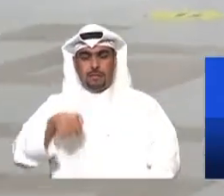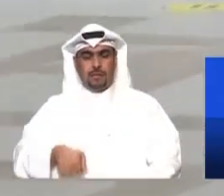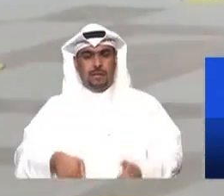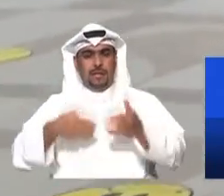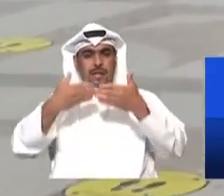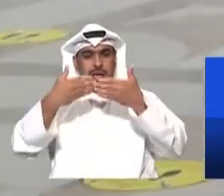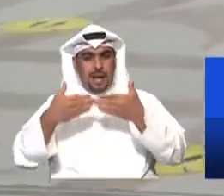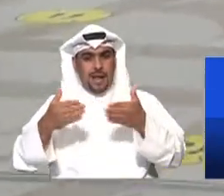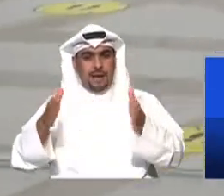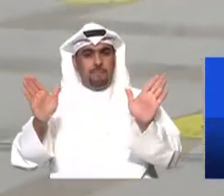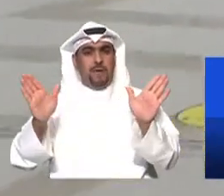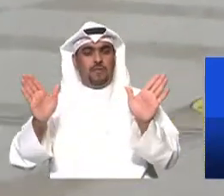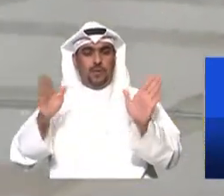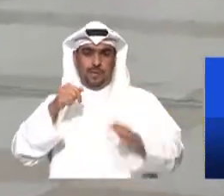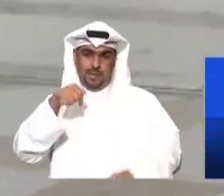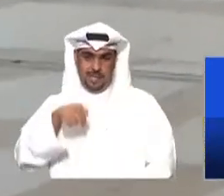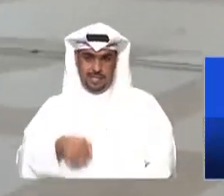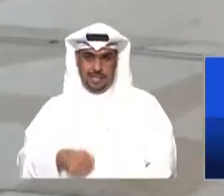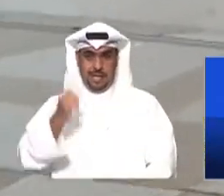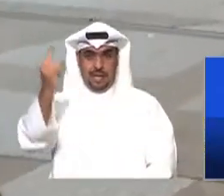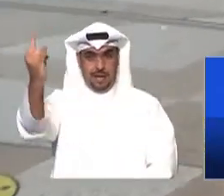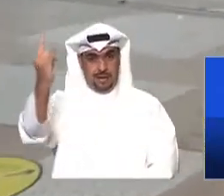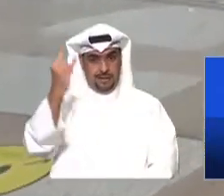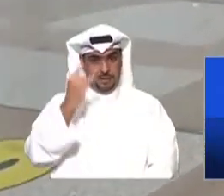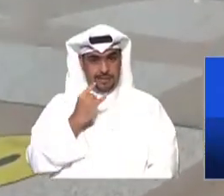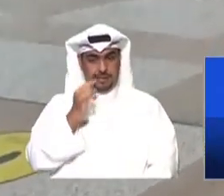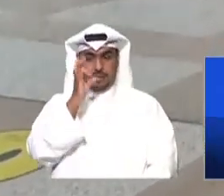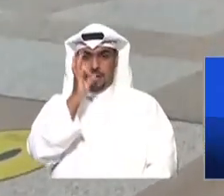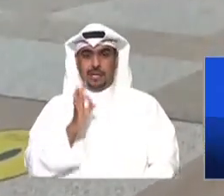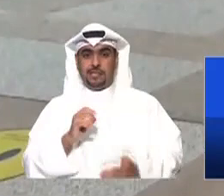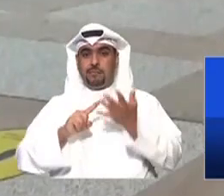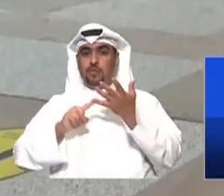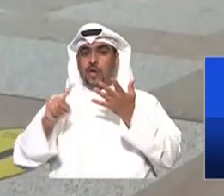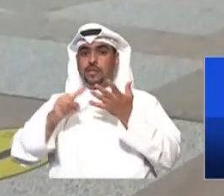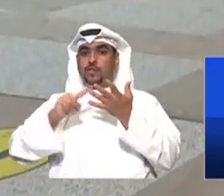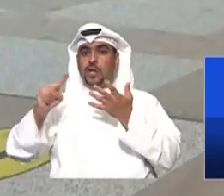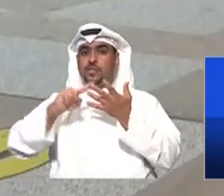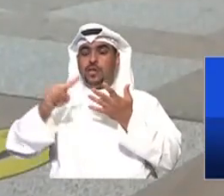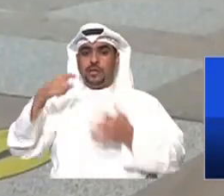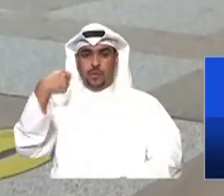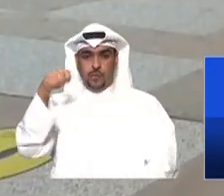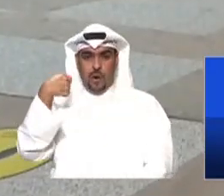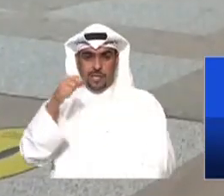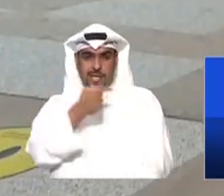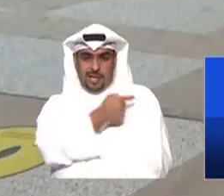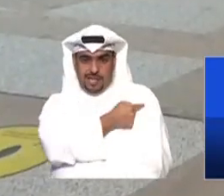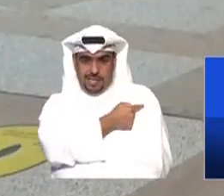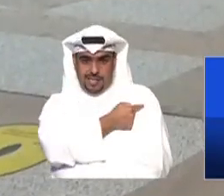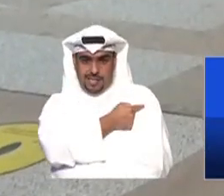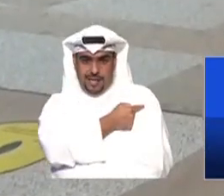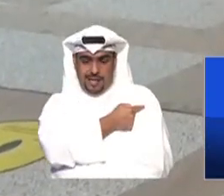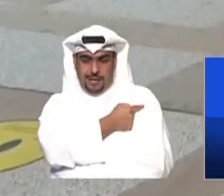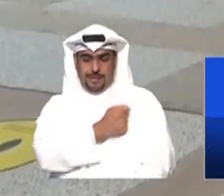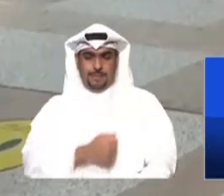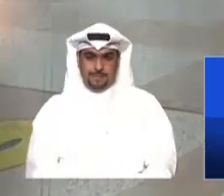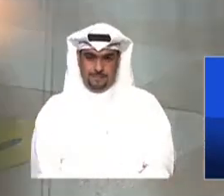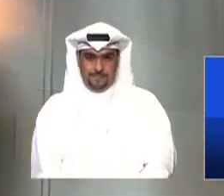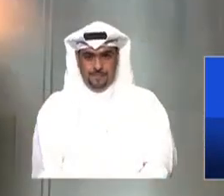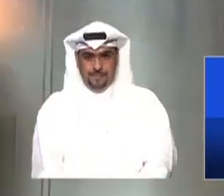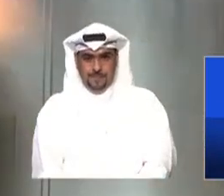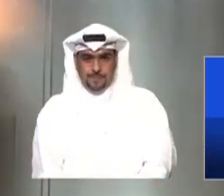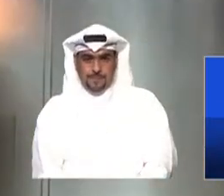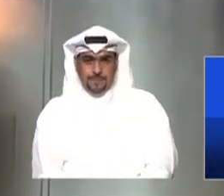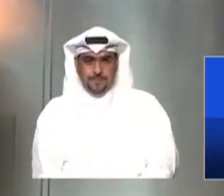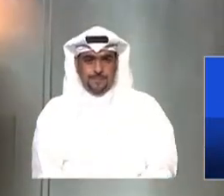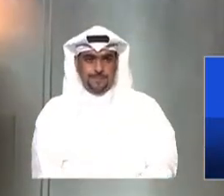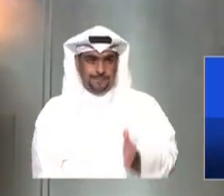حسب الضوابط الموضوعة من قبل السلطات الصحية وأعداد الخطط للتشغيل بموعد السماح للرحلات.